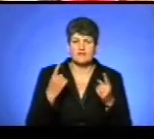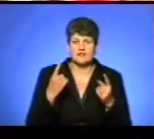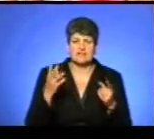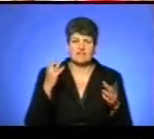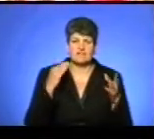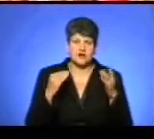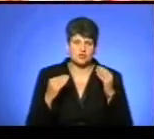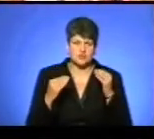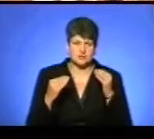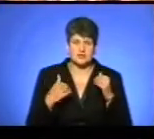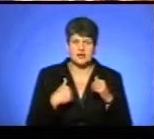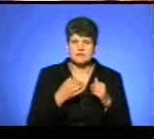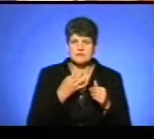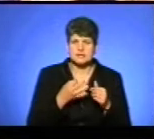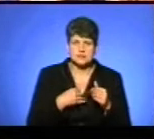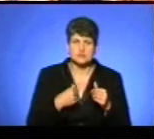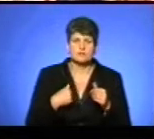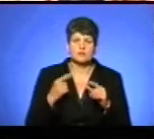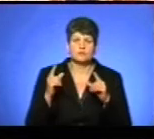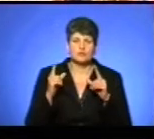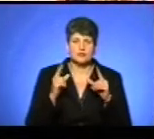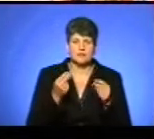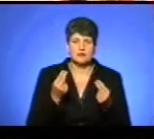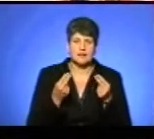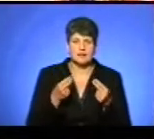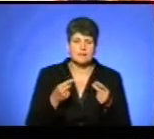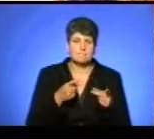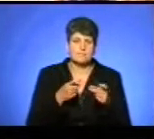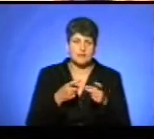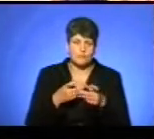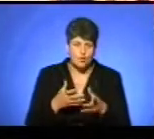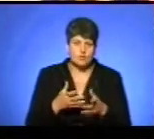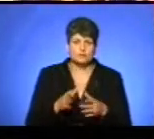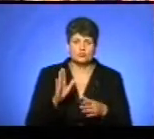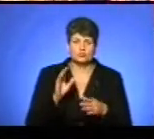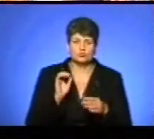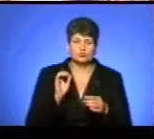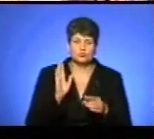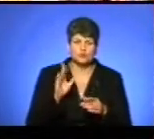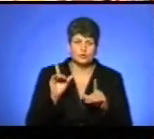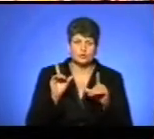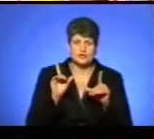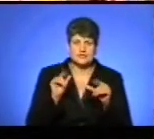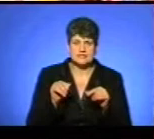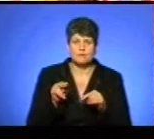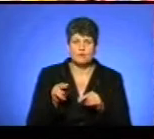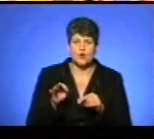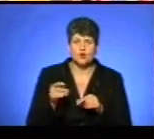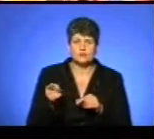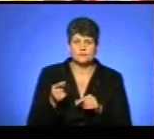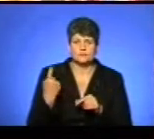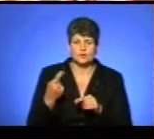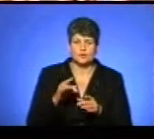враження. Нам сказали, що ми поїдемо грати в пейнтбол, будемо їздити по Тернопільщині